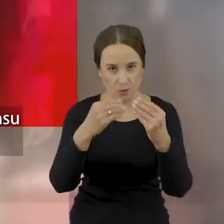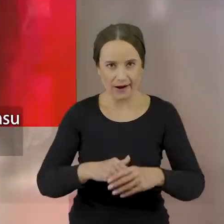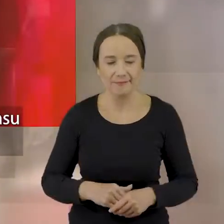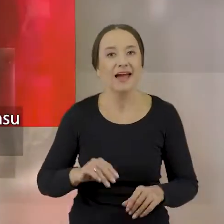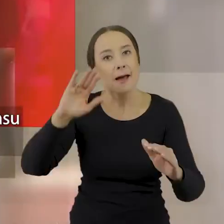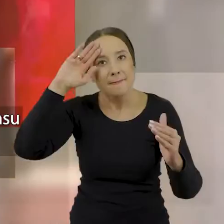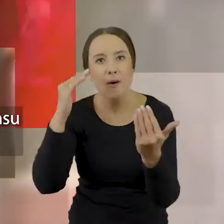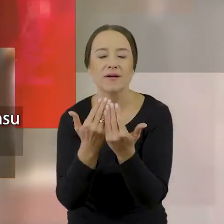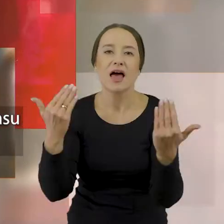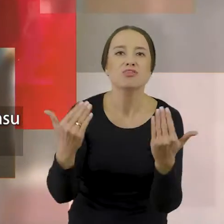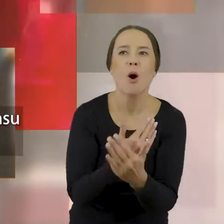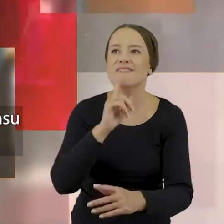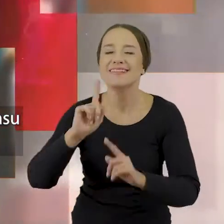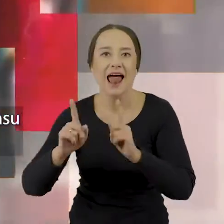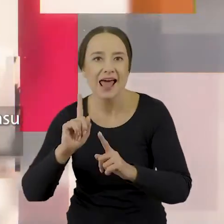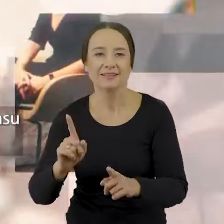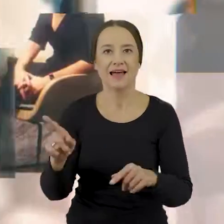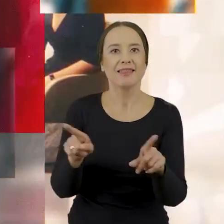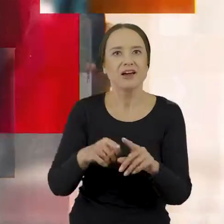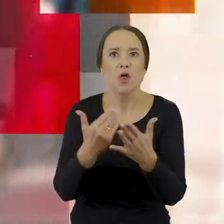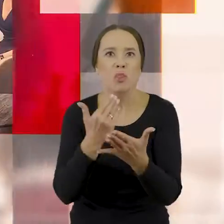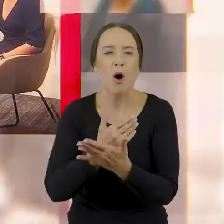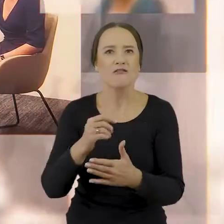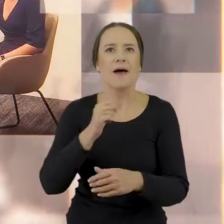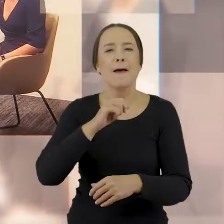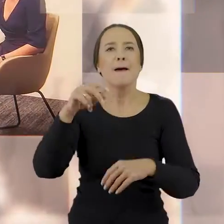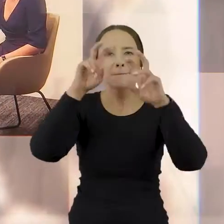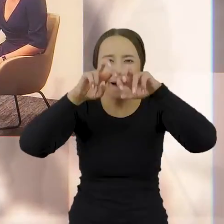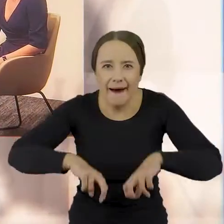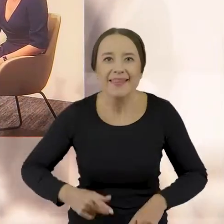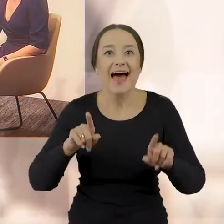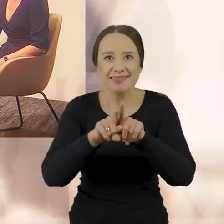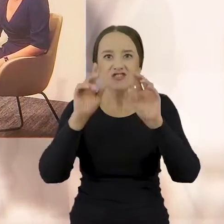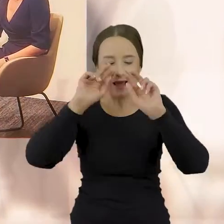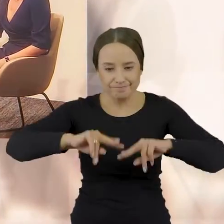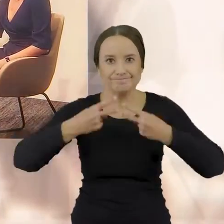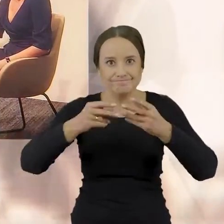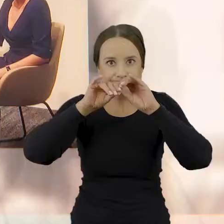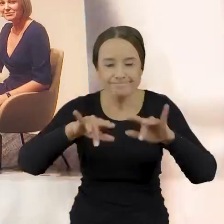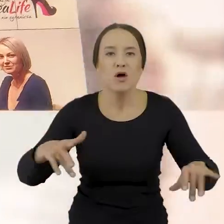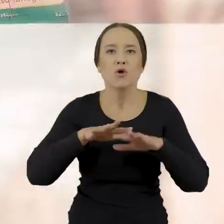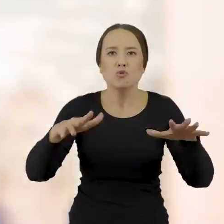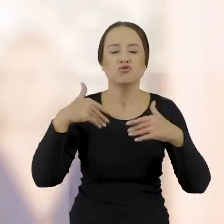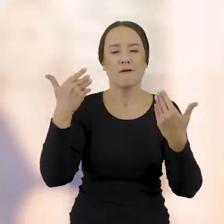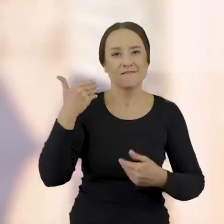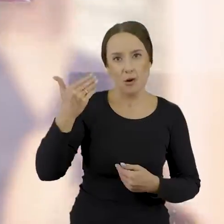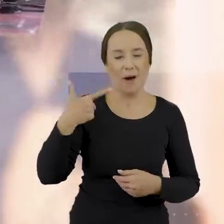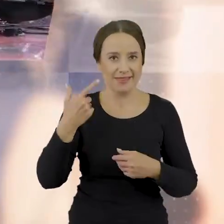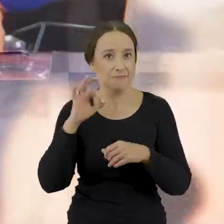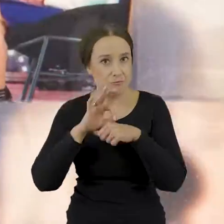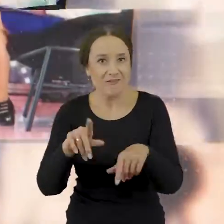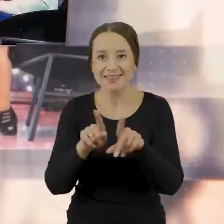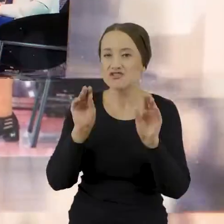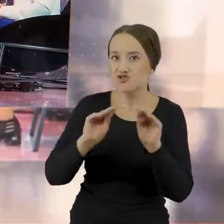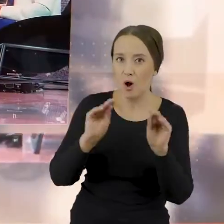nauce na poznawaniu nowych zaleceń najnowszych badań ale też tą wiedzą się dzielę więc prowadzę też wiele wykładów też